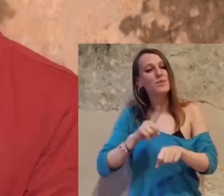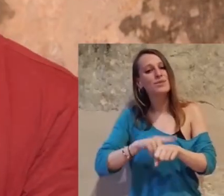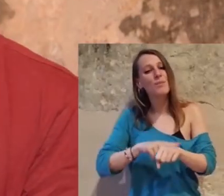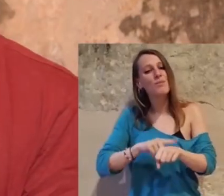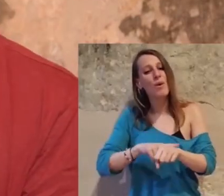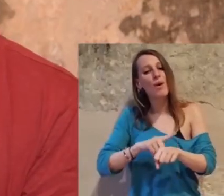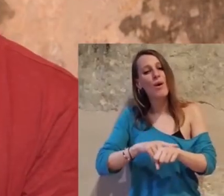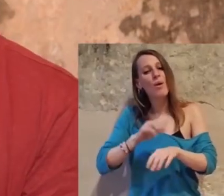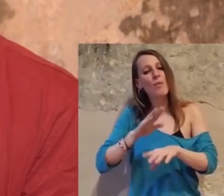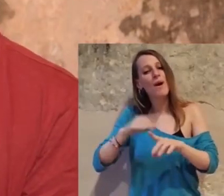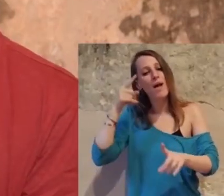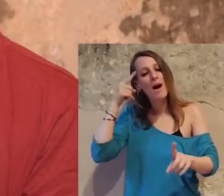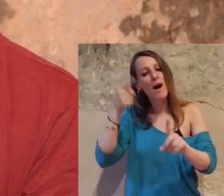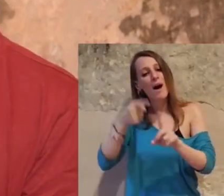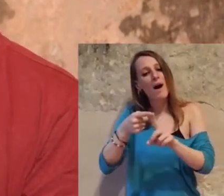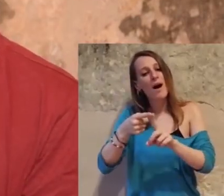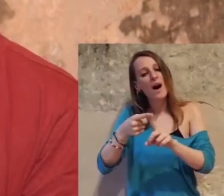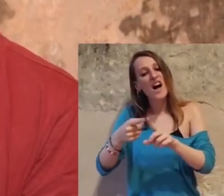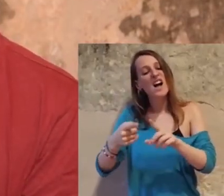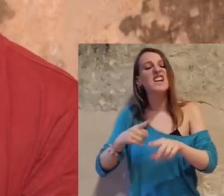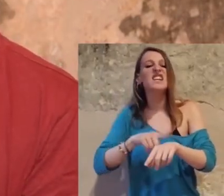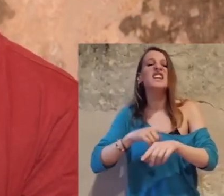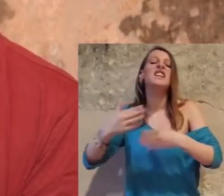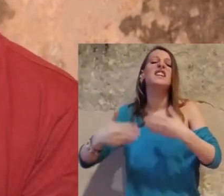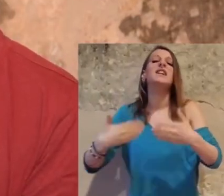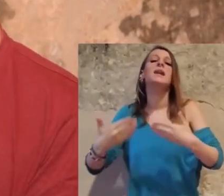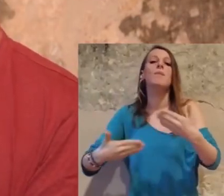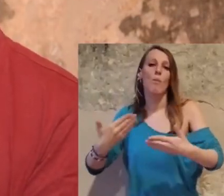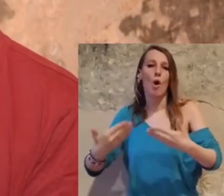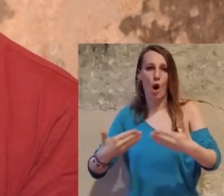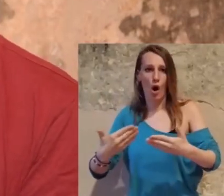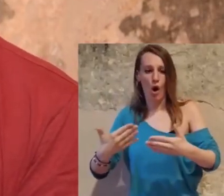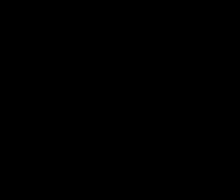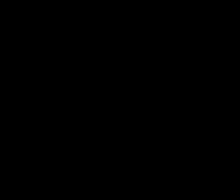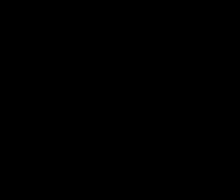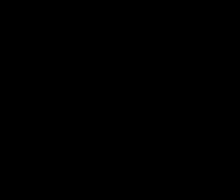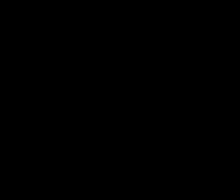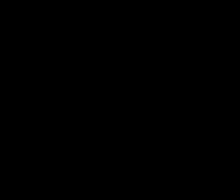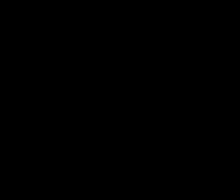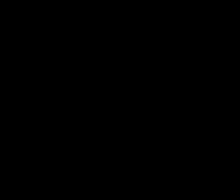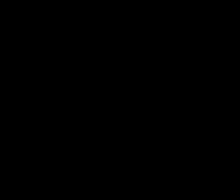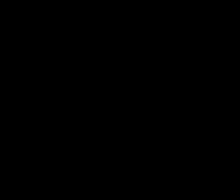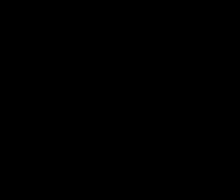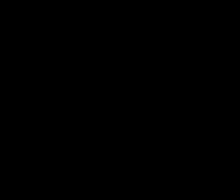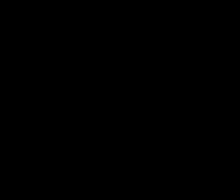un temps i trobar el nostre ritme en tot aquest procés d'anar cap a dins.